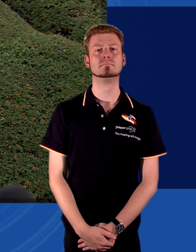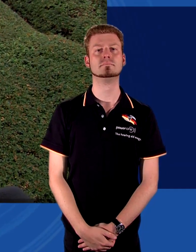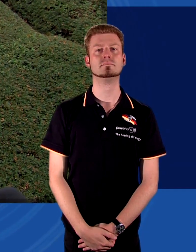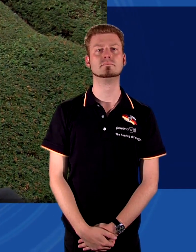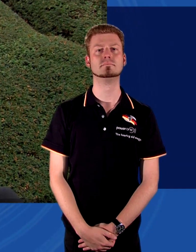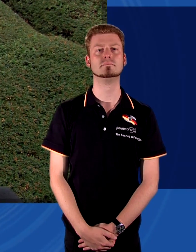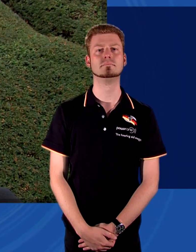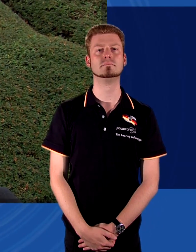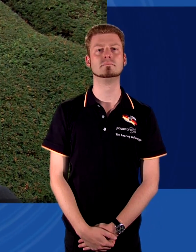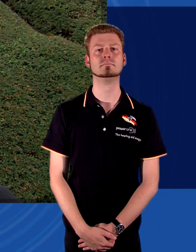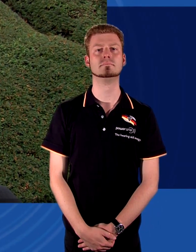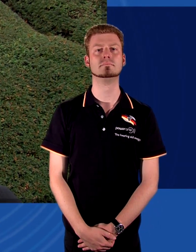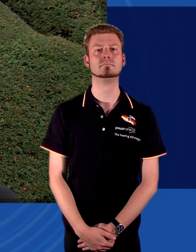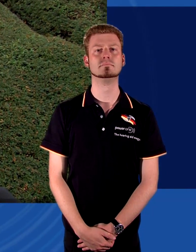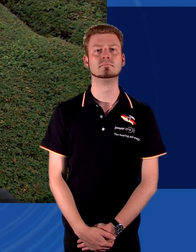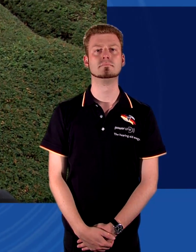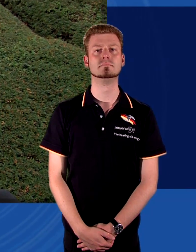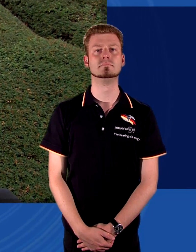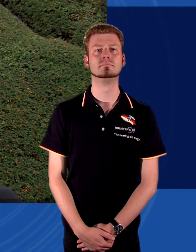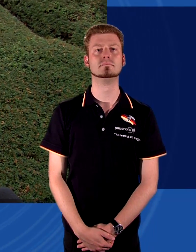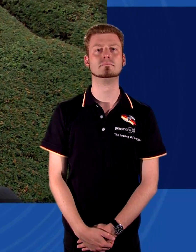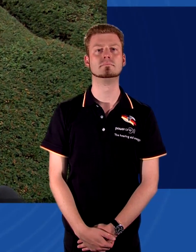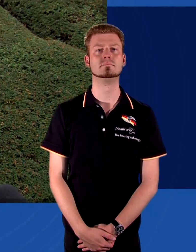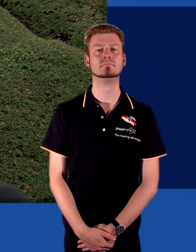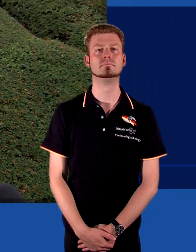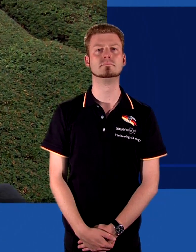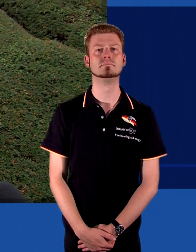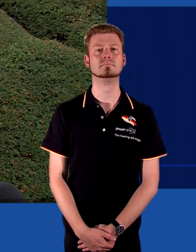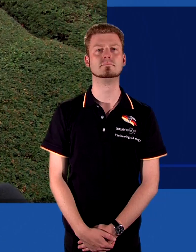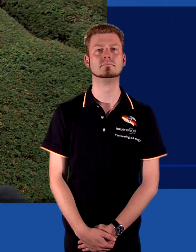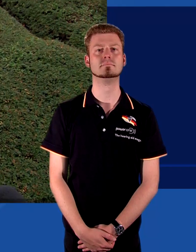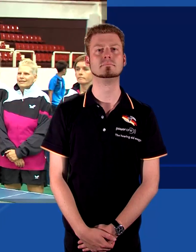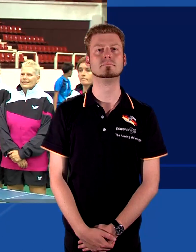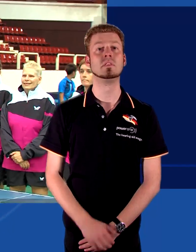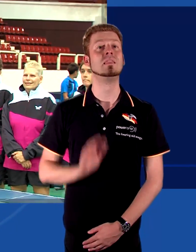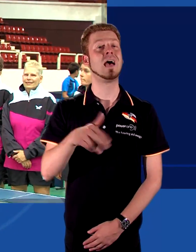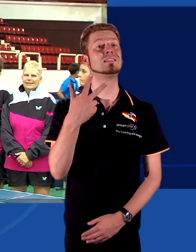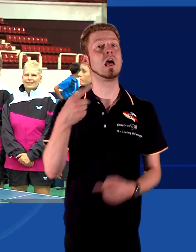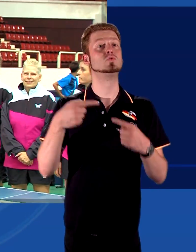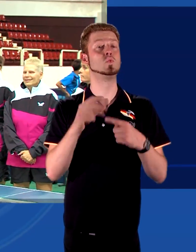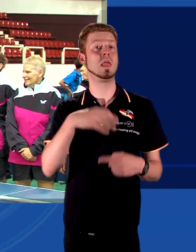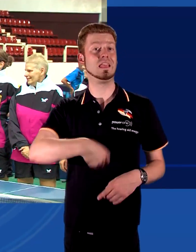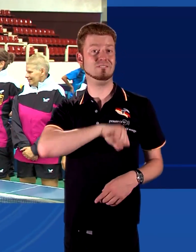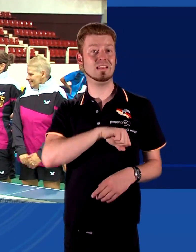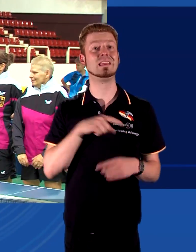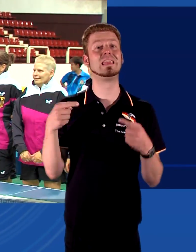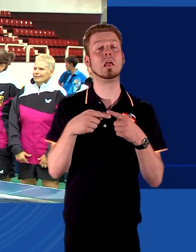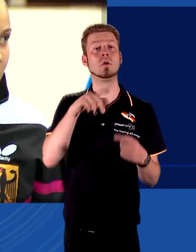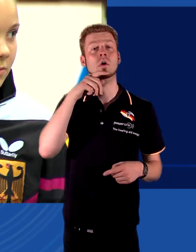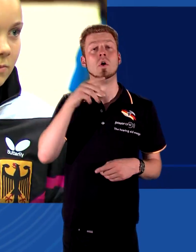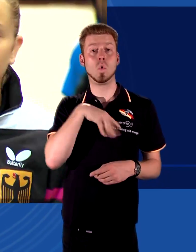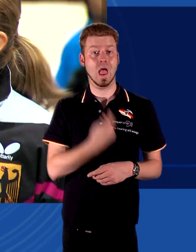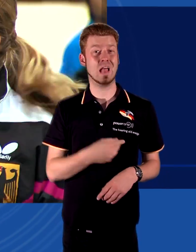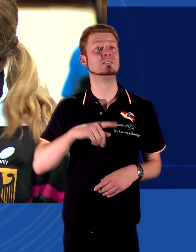wieder aufgebaut und dann habe ich den dritten gewonnen und den vierten auch noch 12:10. Dem 3:0 Auftaktsieg gegen